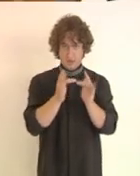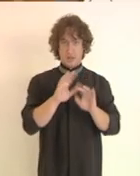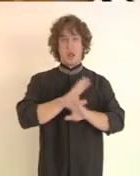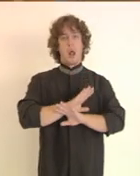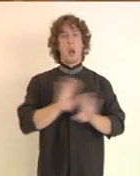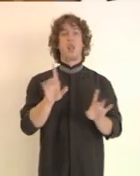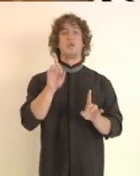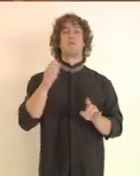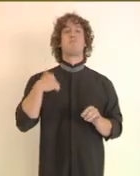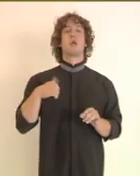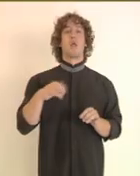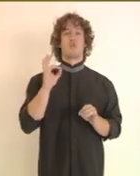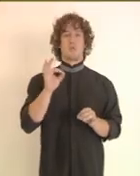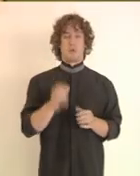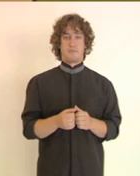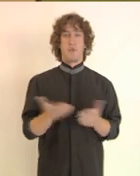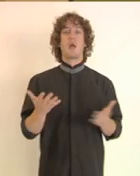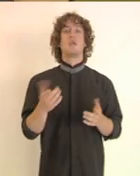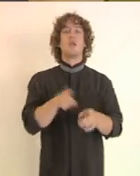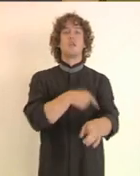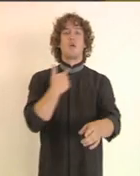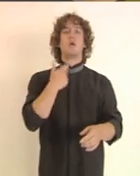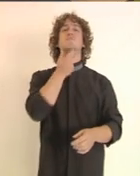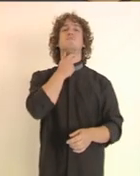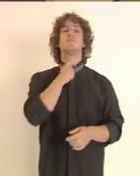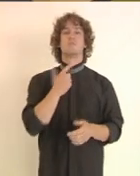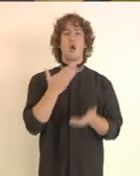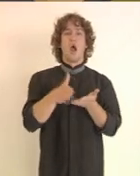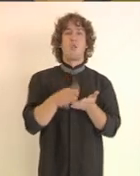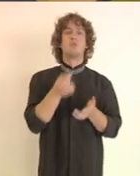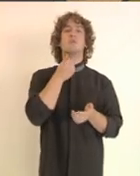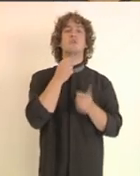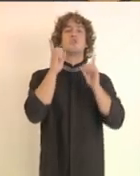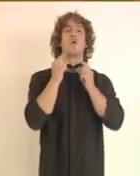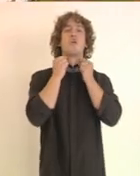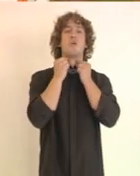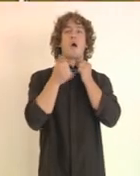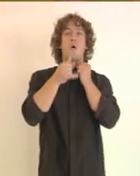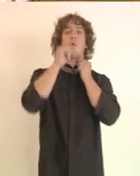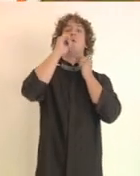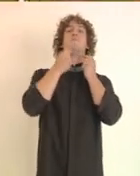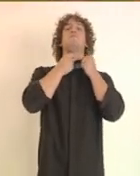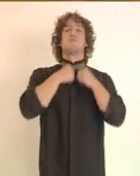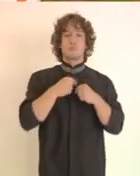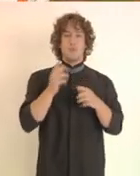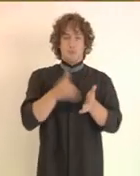Kde ste toľko? Vysmedol som. Halušky sa mi v gágore vzpriečia.